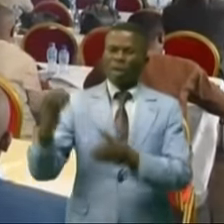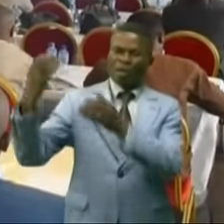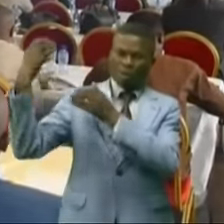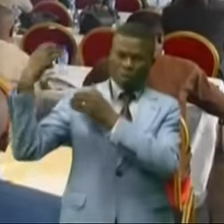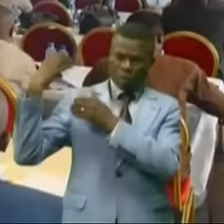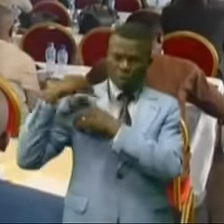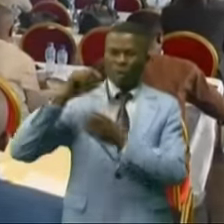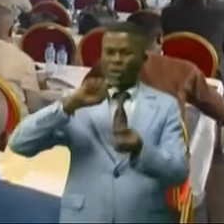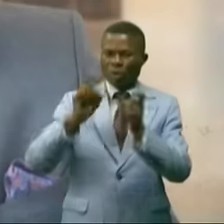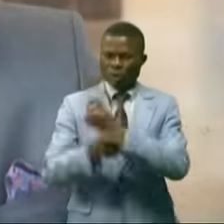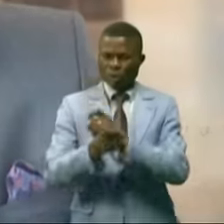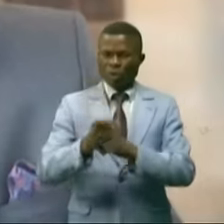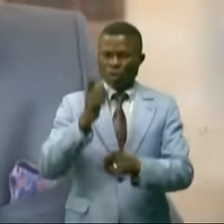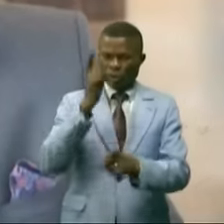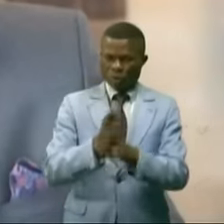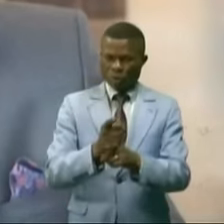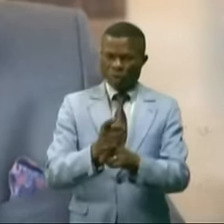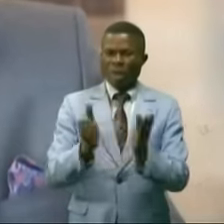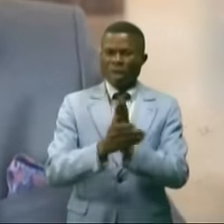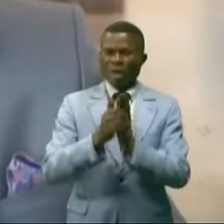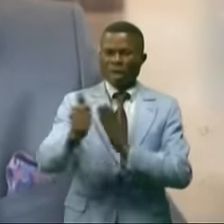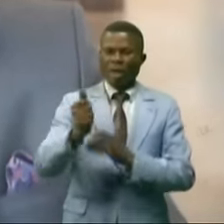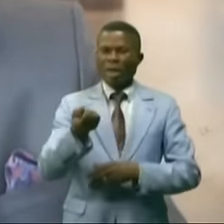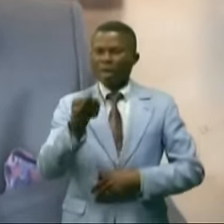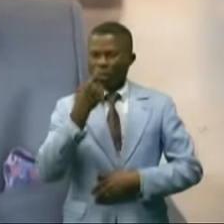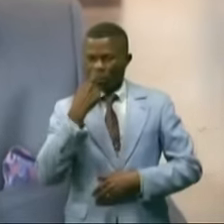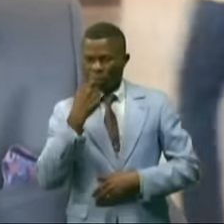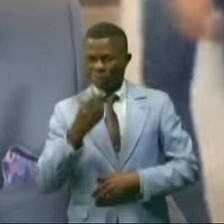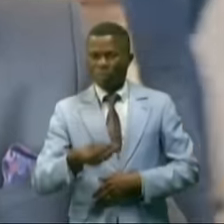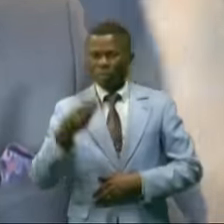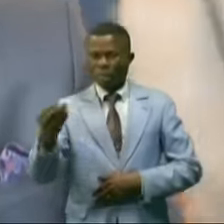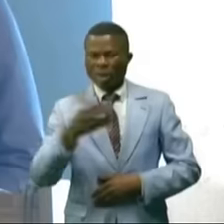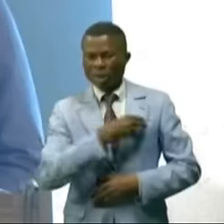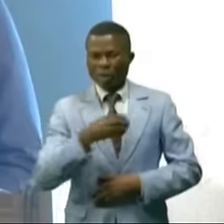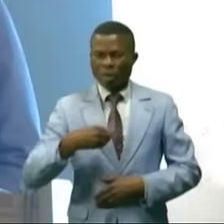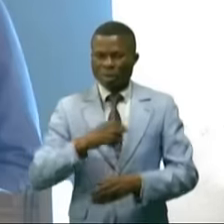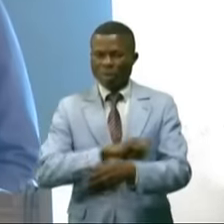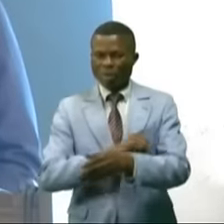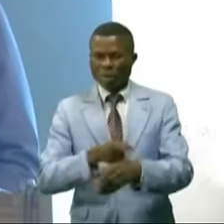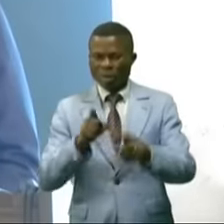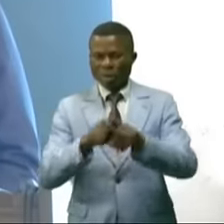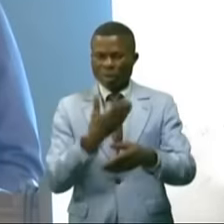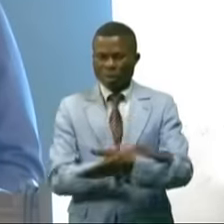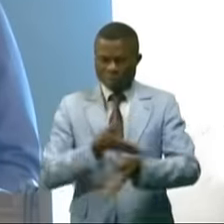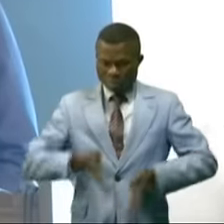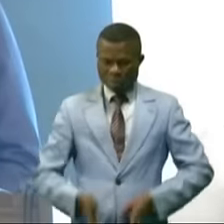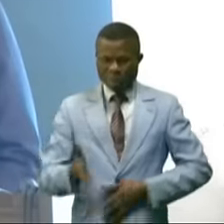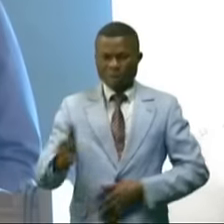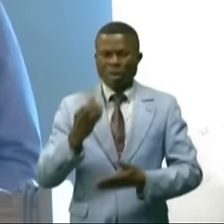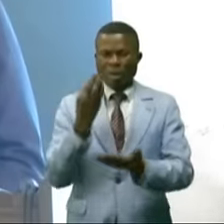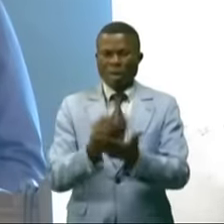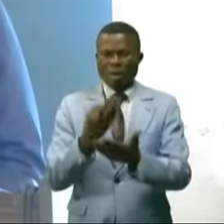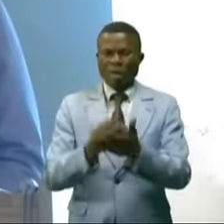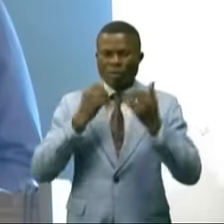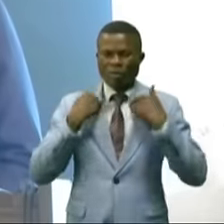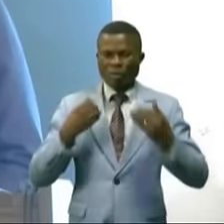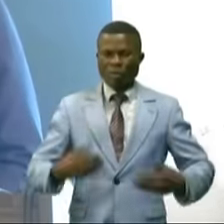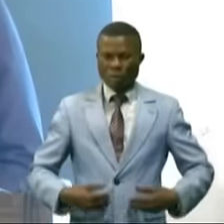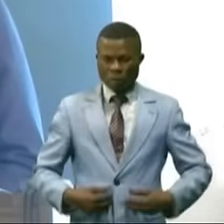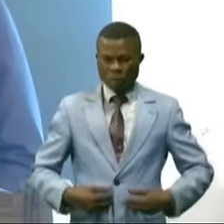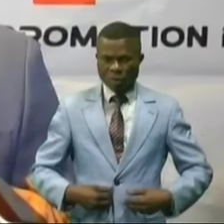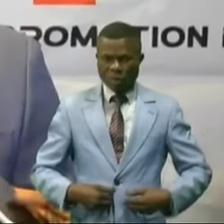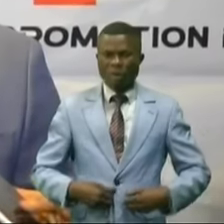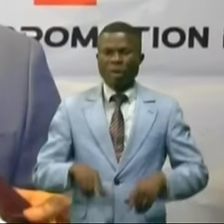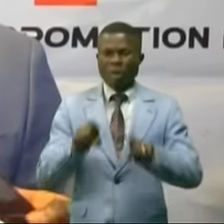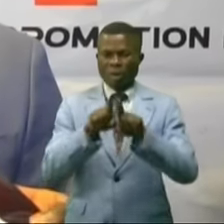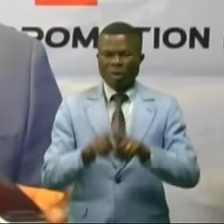pour améliorer la qualité des soins administrés, a précisé le directeur général du Fonds de promotion de la santé, Mika Niembo